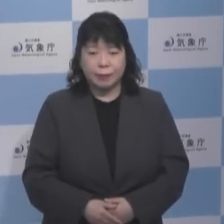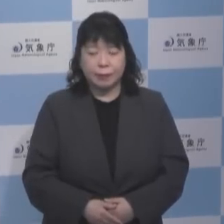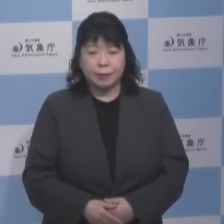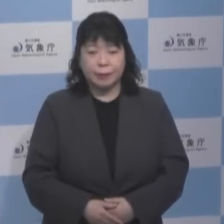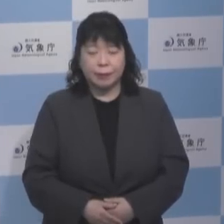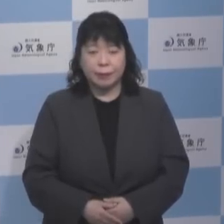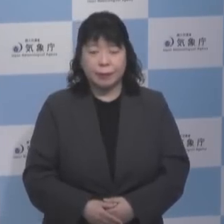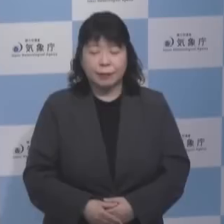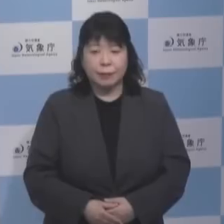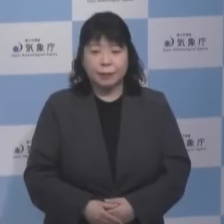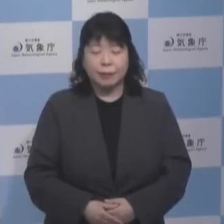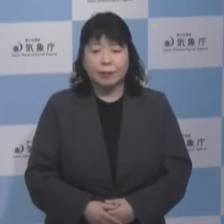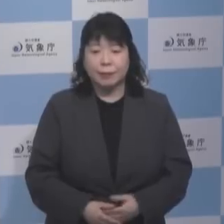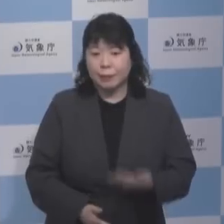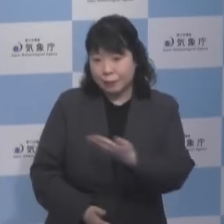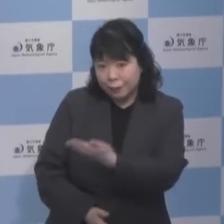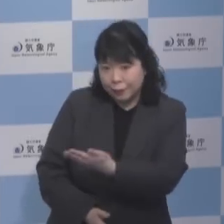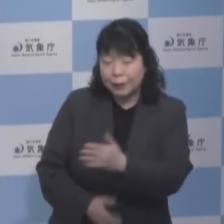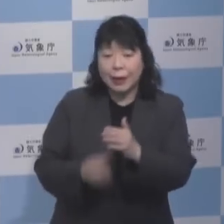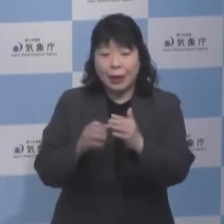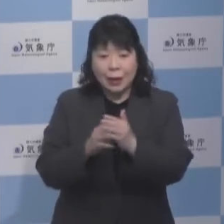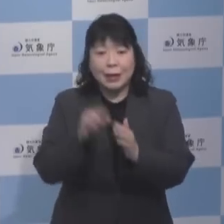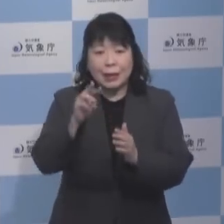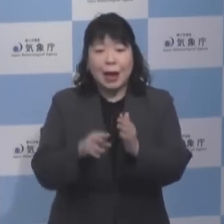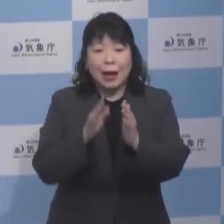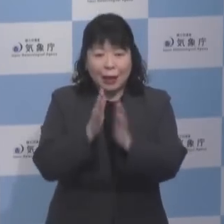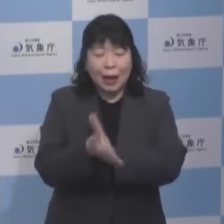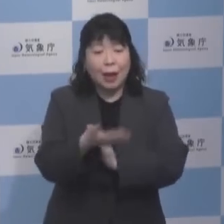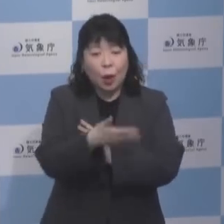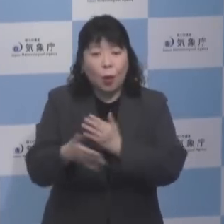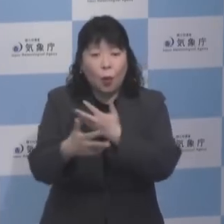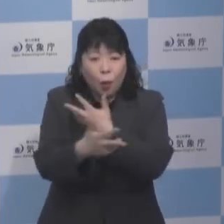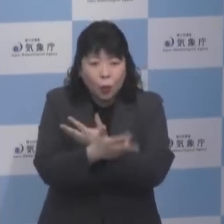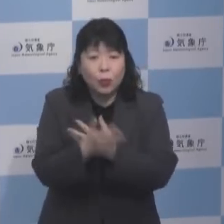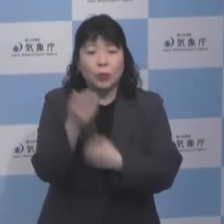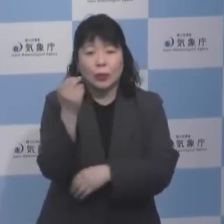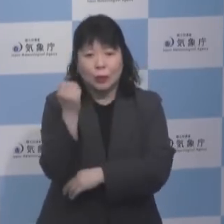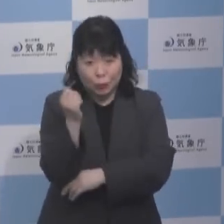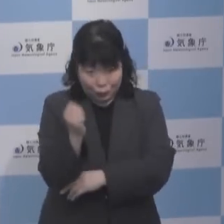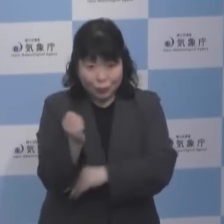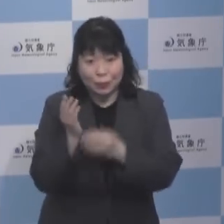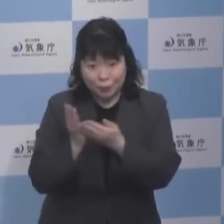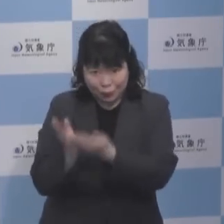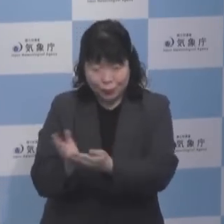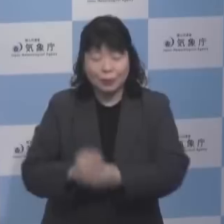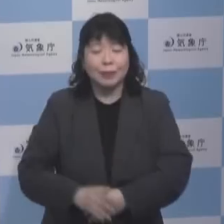あ、すみません、石川県の報告新聞の佐田木と申します。よろしくお願いします。